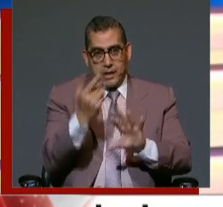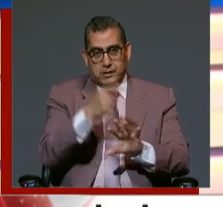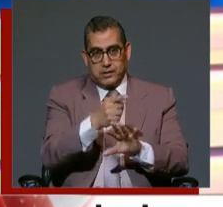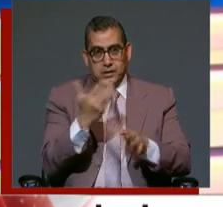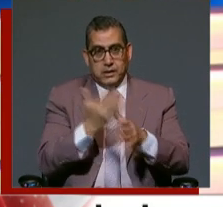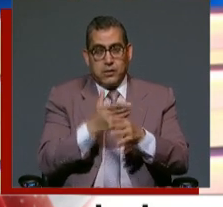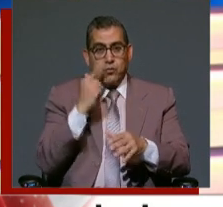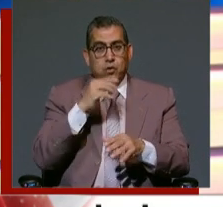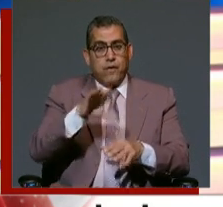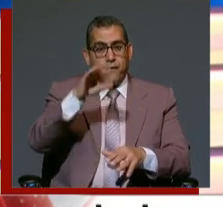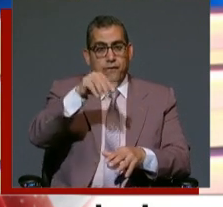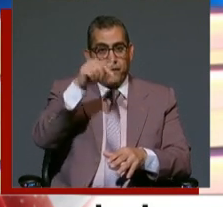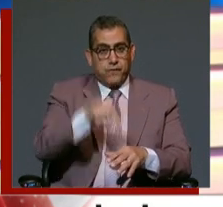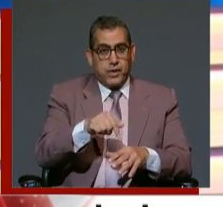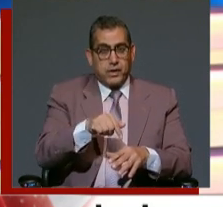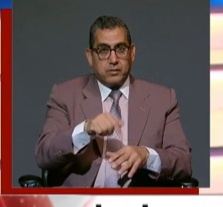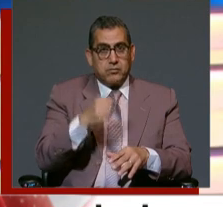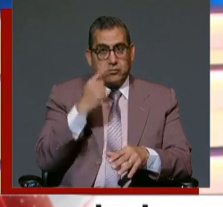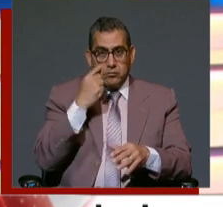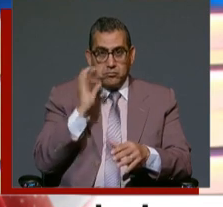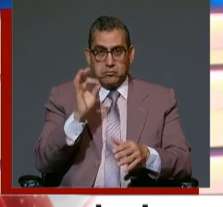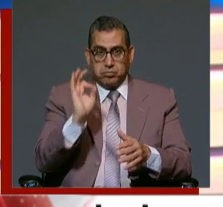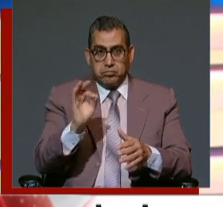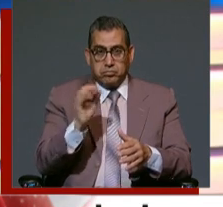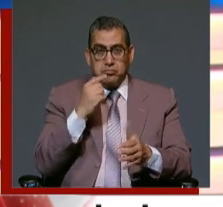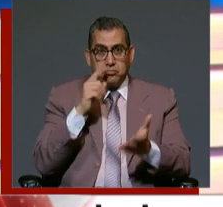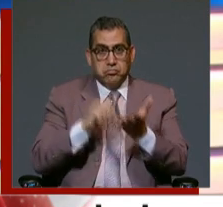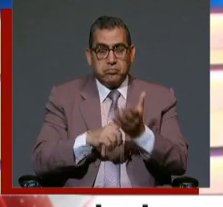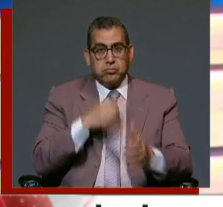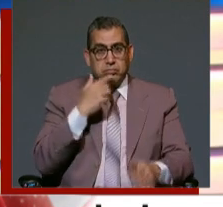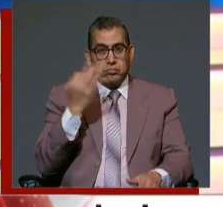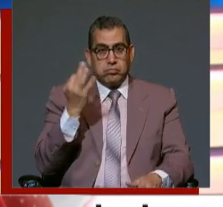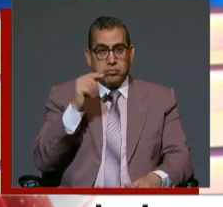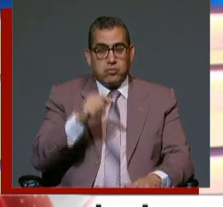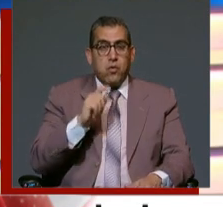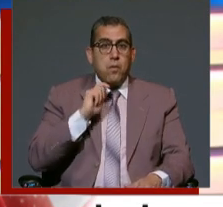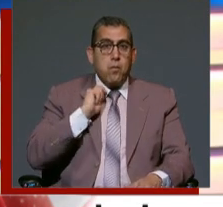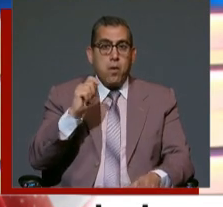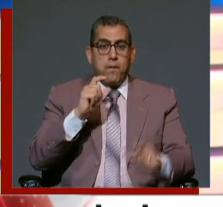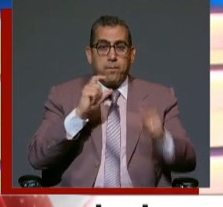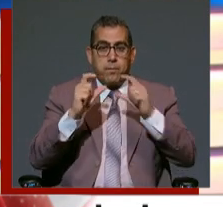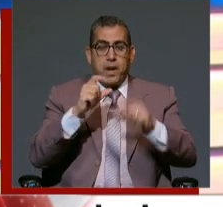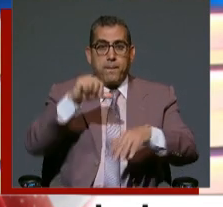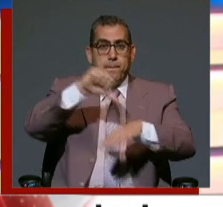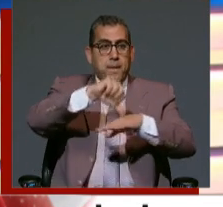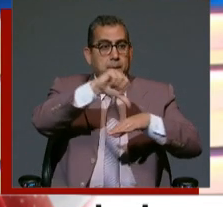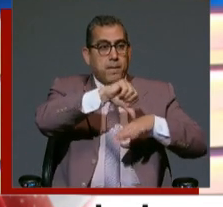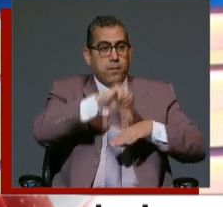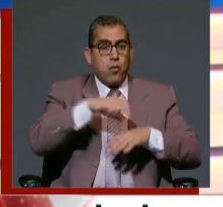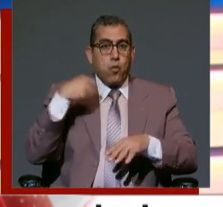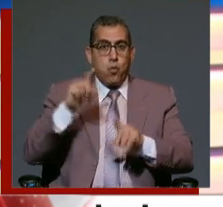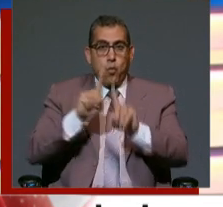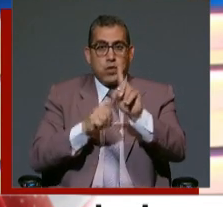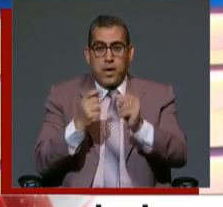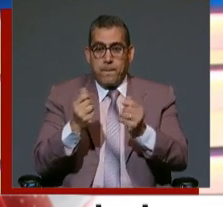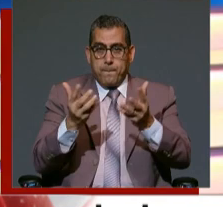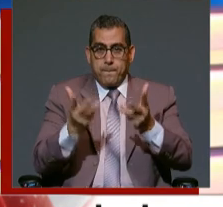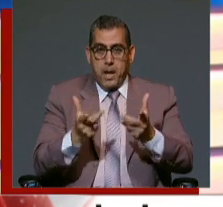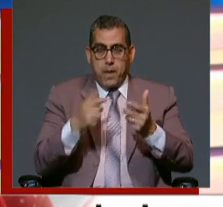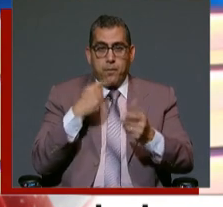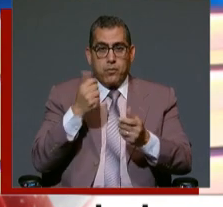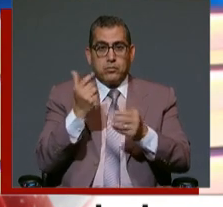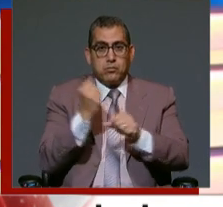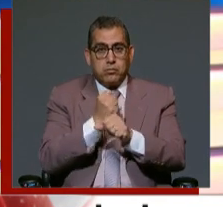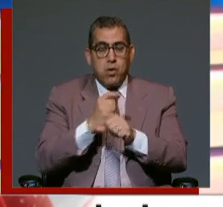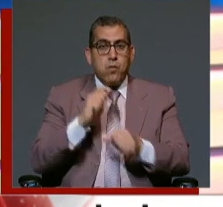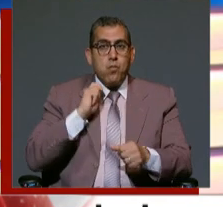دول أخرى، دول داعمة ودول مهتمة، كذلك محافظو البنوك المركزية ووزراء المالية ومسؤولو ونواب